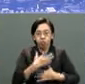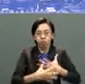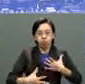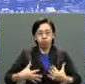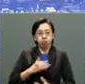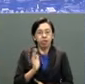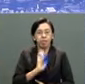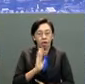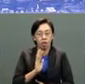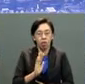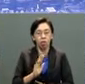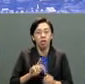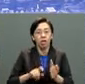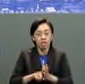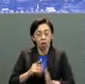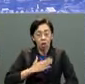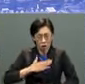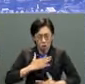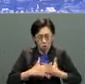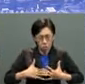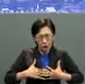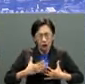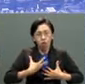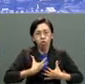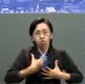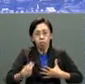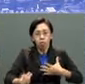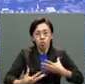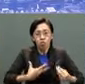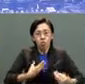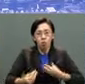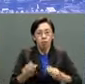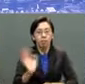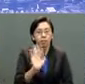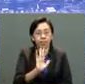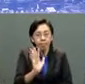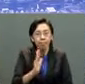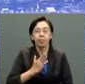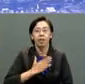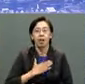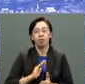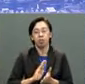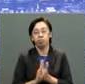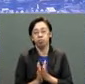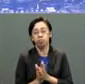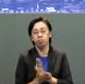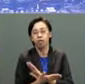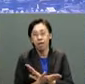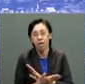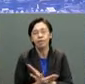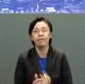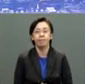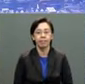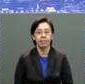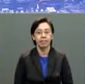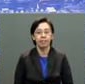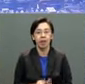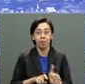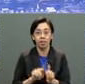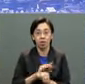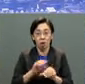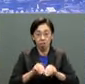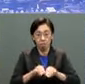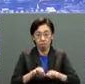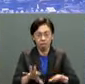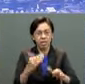าตัวเชื้อโรคของเราไปอยู่ที่คนอื่นเพราะฉะนั้นถึงต้องมีการปรับตัวให้เข้ากับสถานการณ์การติดเชื้อไวรัสโ